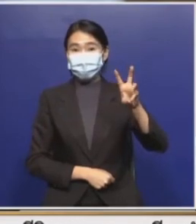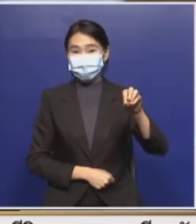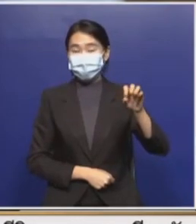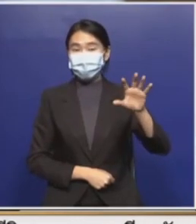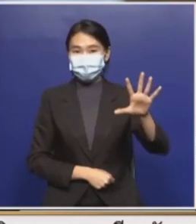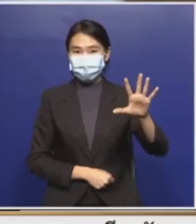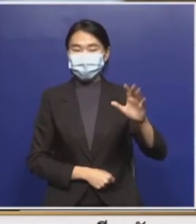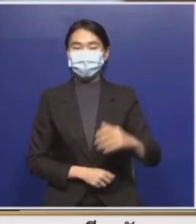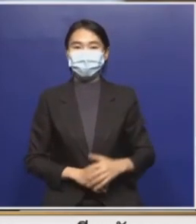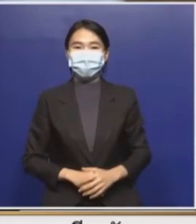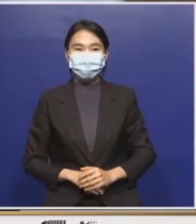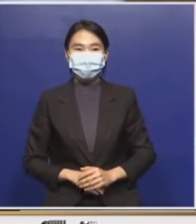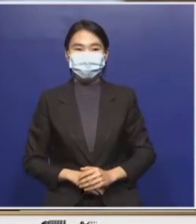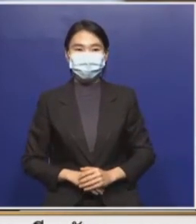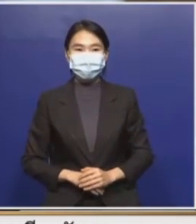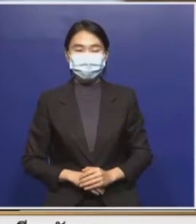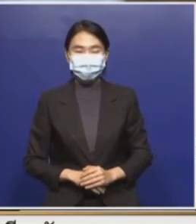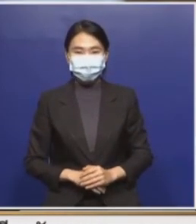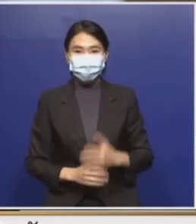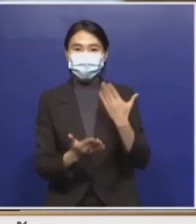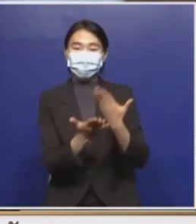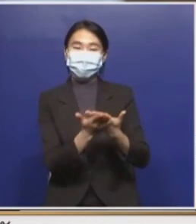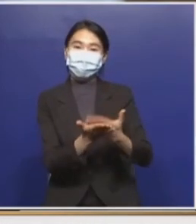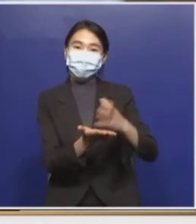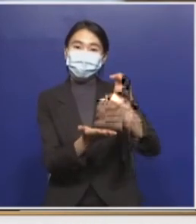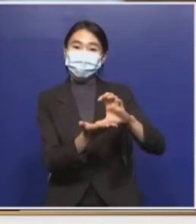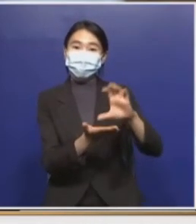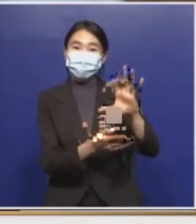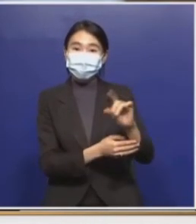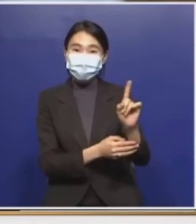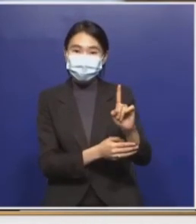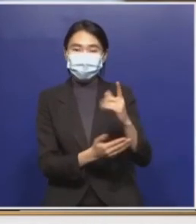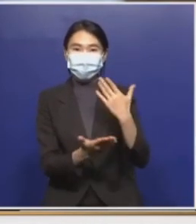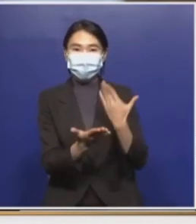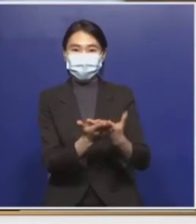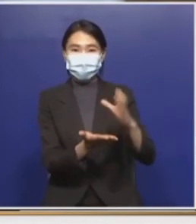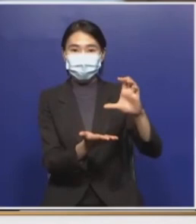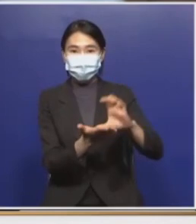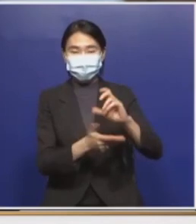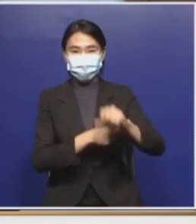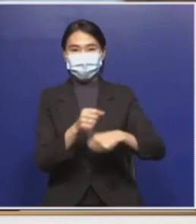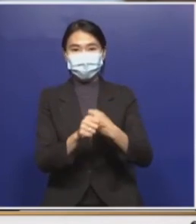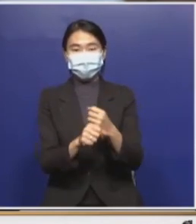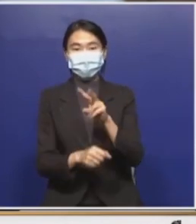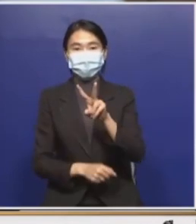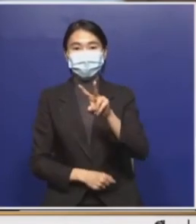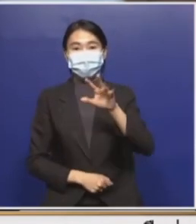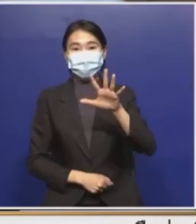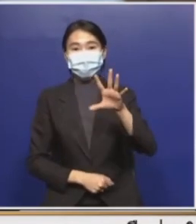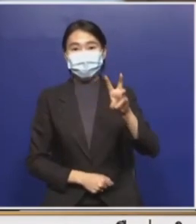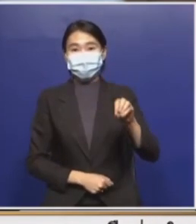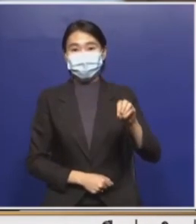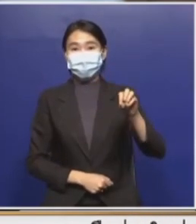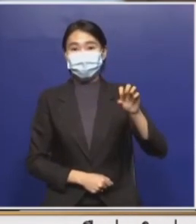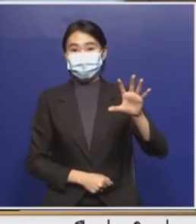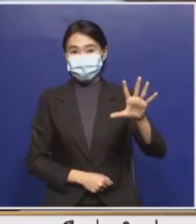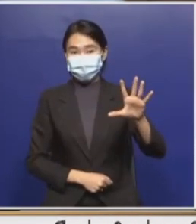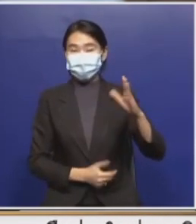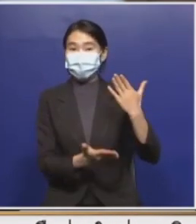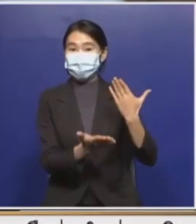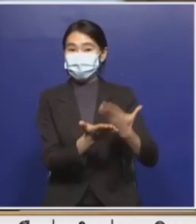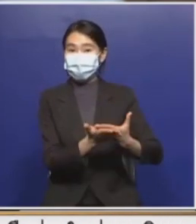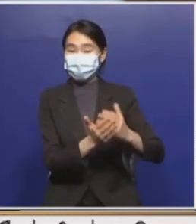2565งบประมาณรายจ่ายประจำปี2565กำหนดวงงบประม